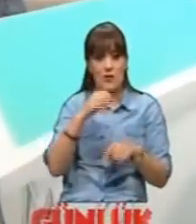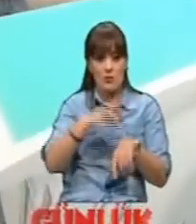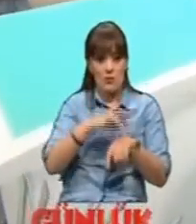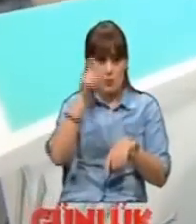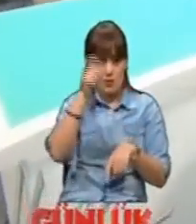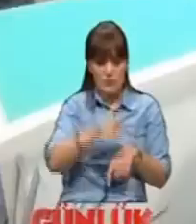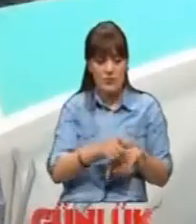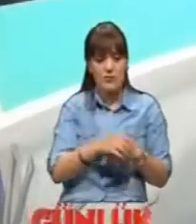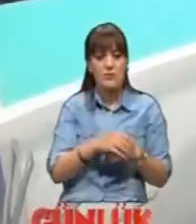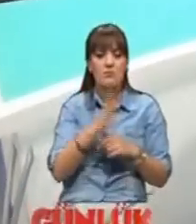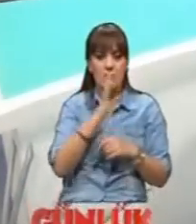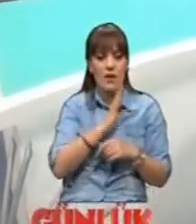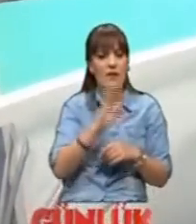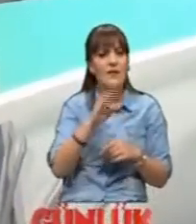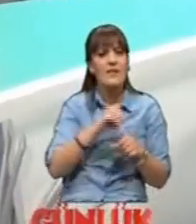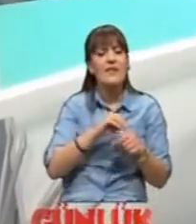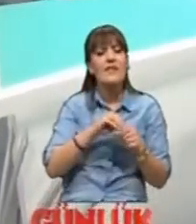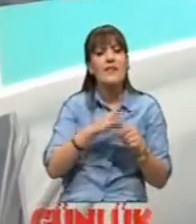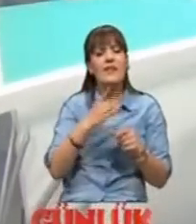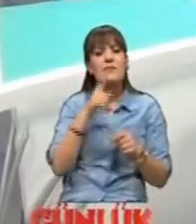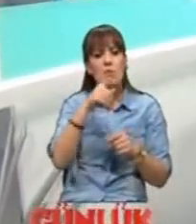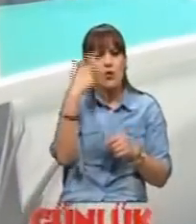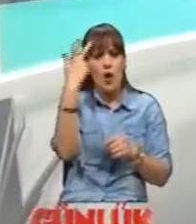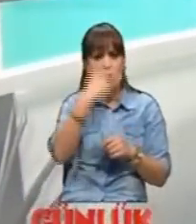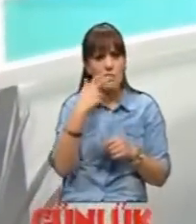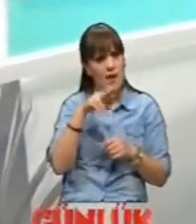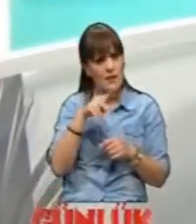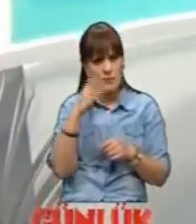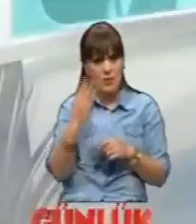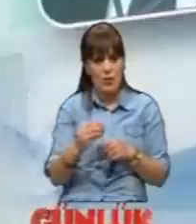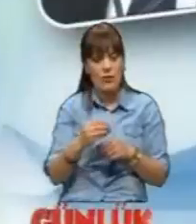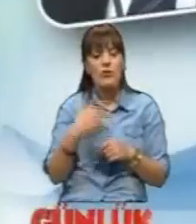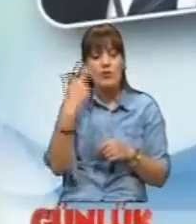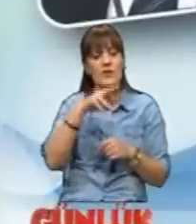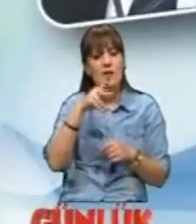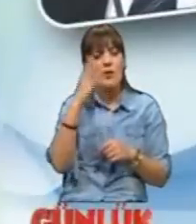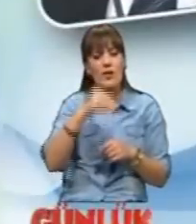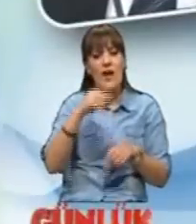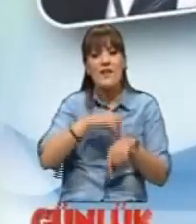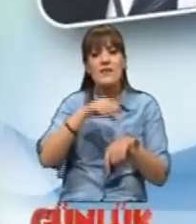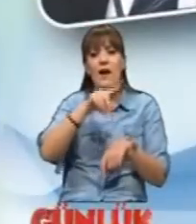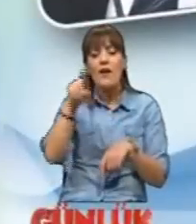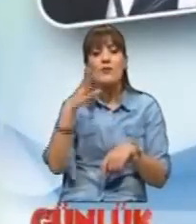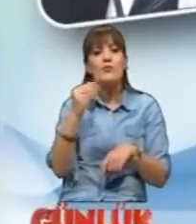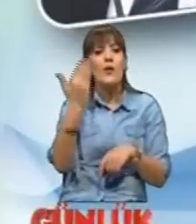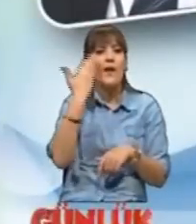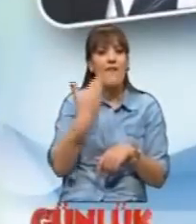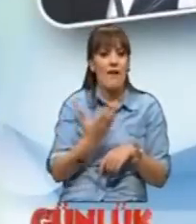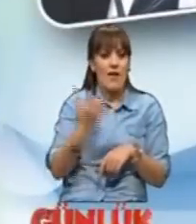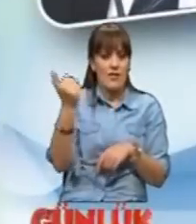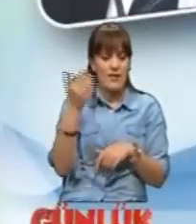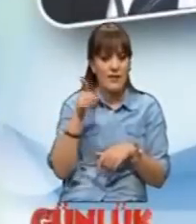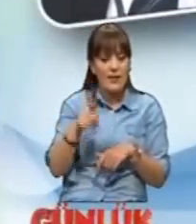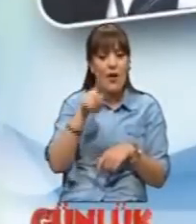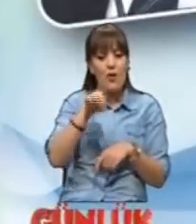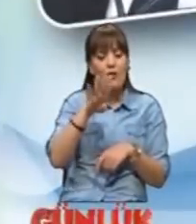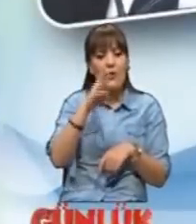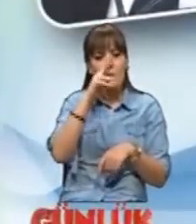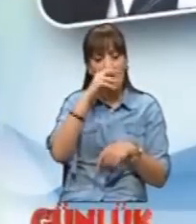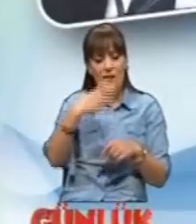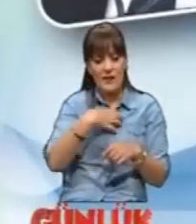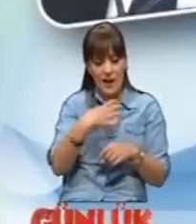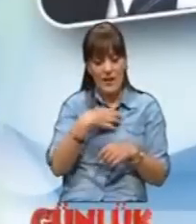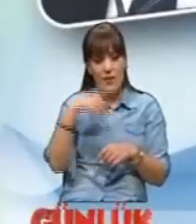doktorsunuz. Evet, evet. Harika. Nasıl bir böyle bir konser gibi mi oldu? Konser hastalar gibi oldu. Hastalar da çok hoşlarına gitti tabii. Yani 14 Mart'ı